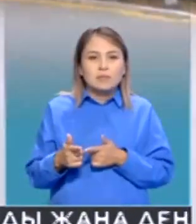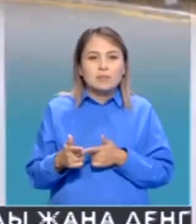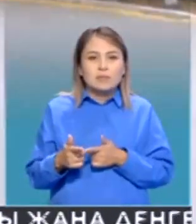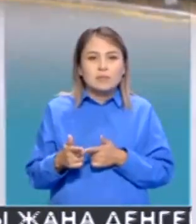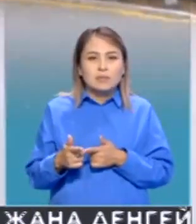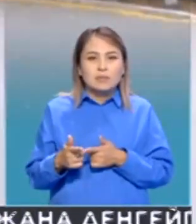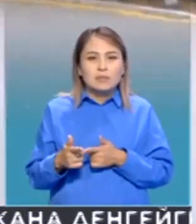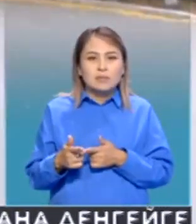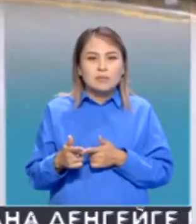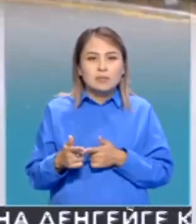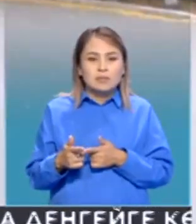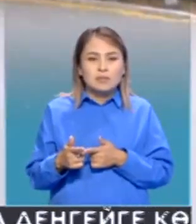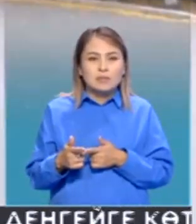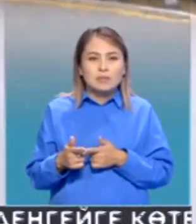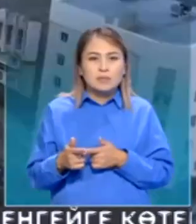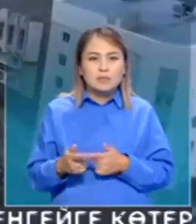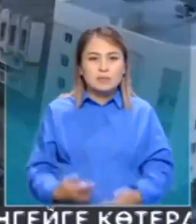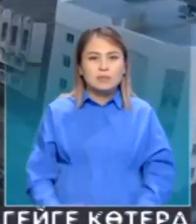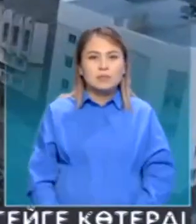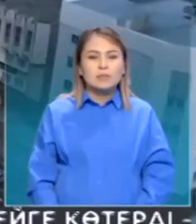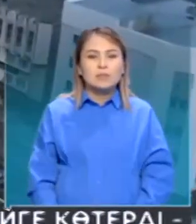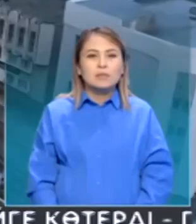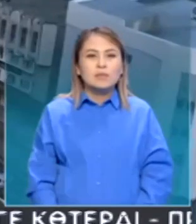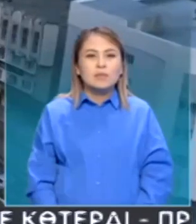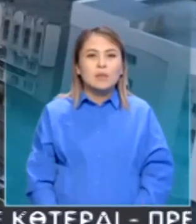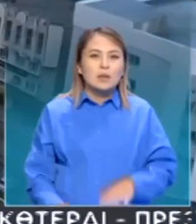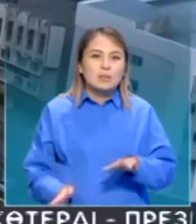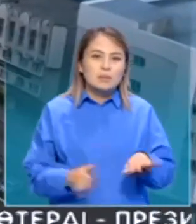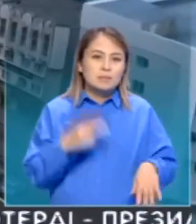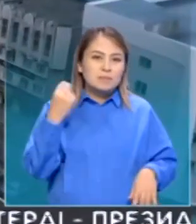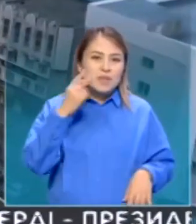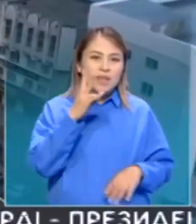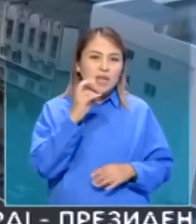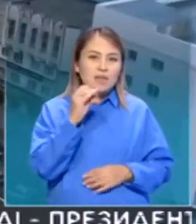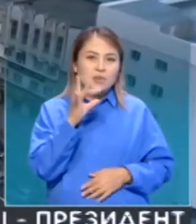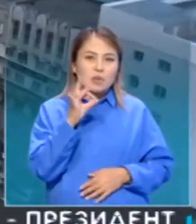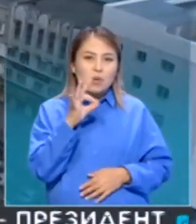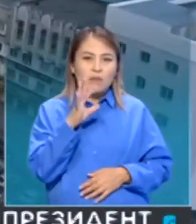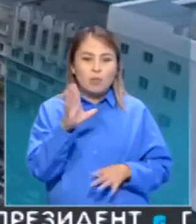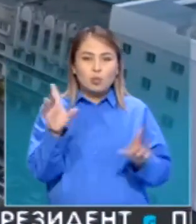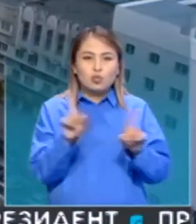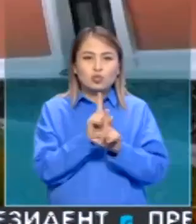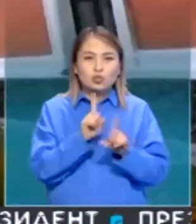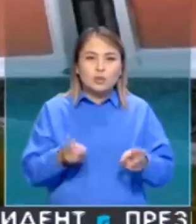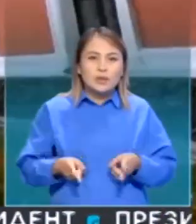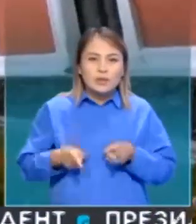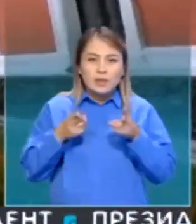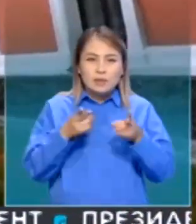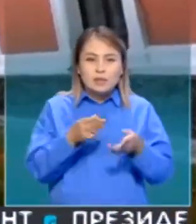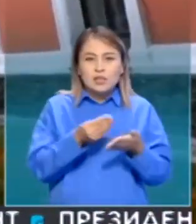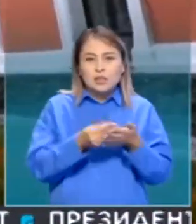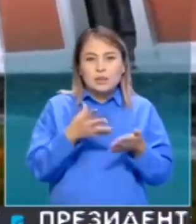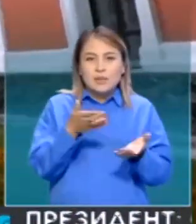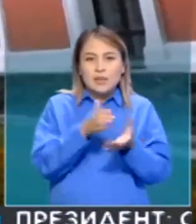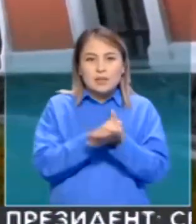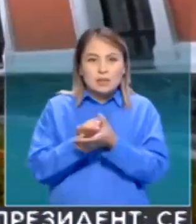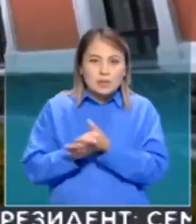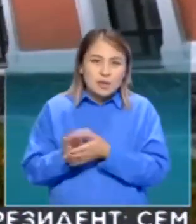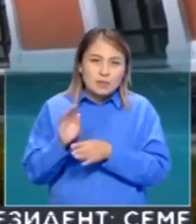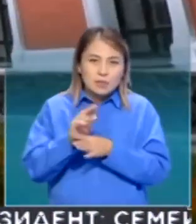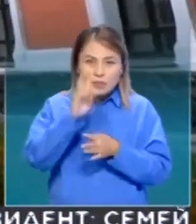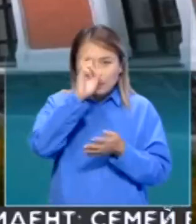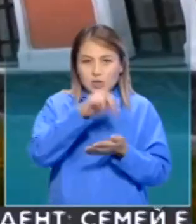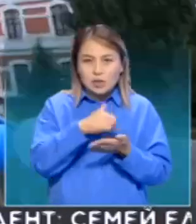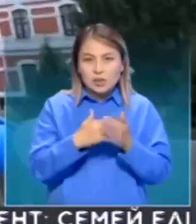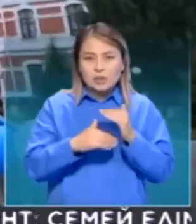адамдардың бейнелері, өздері тірі адамдар. Осыдан кейін президент Невзоров музейіне барып, ондағы құнды жәдігерлермен танысты. Сонымен